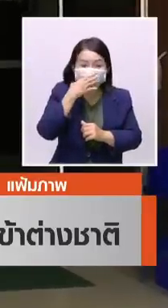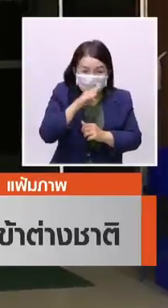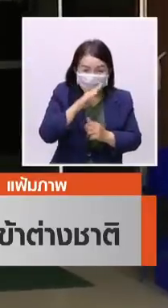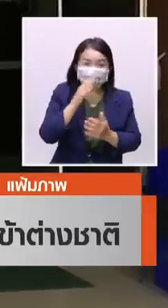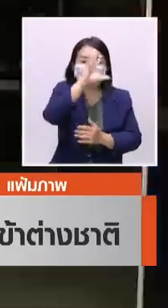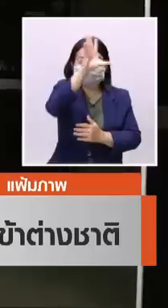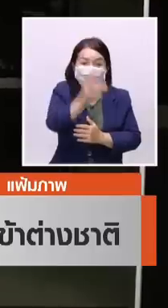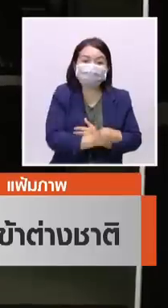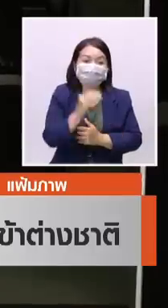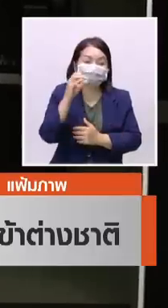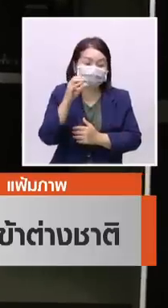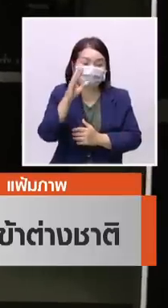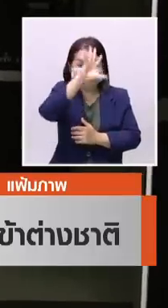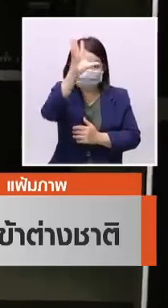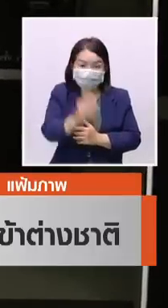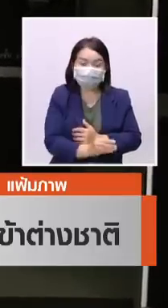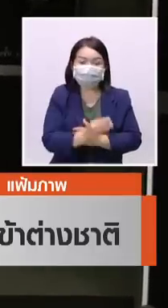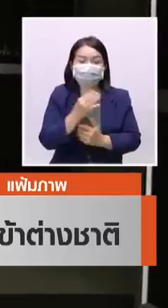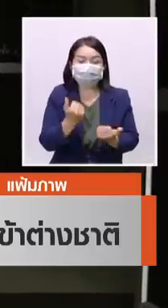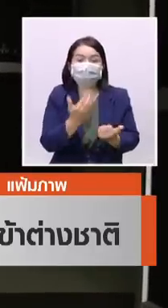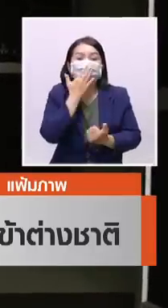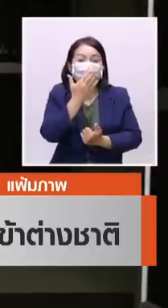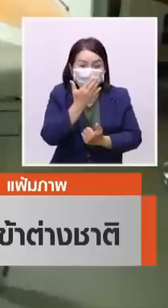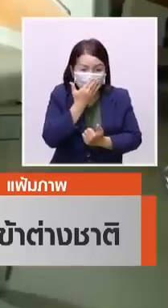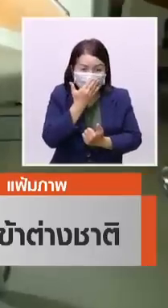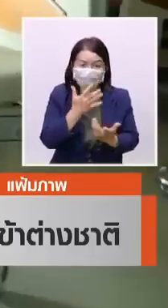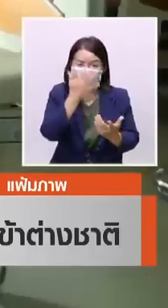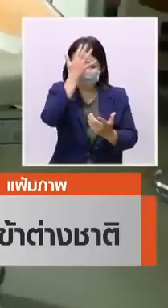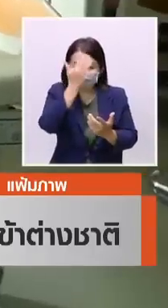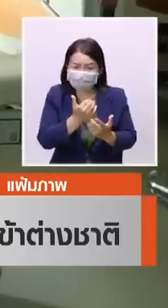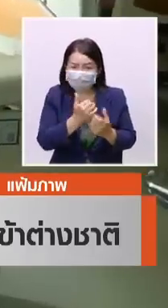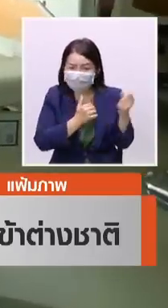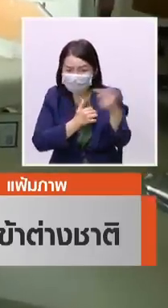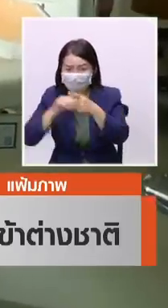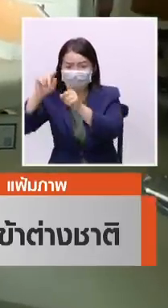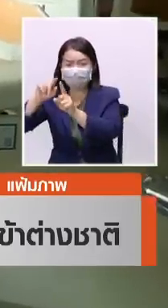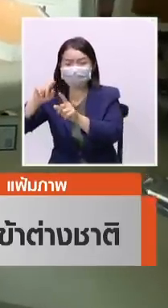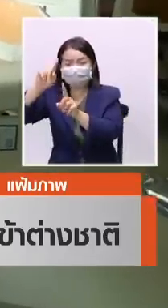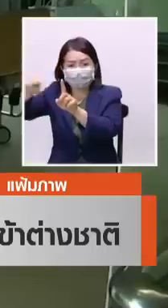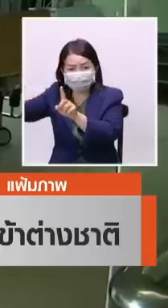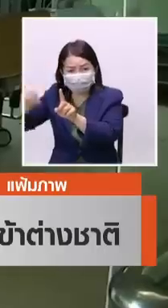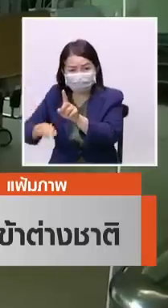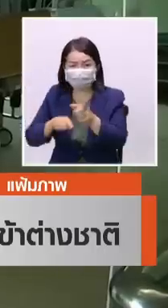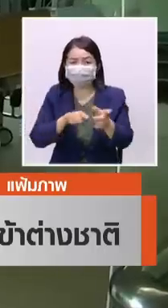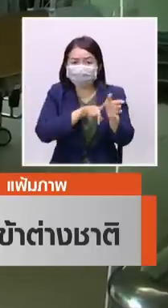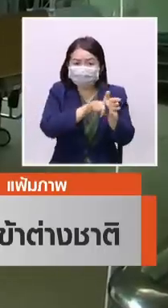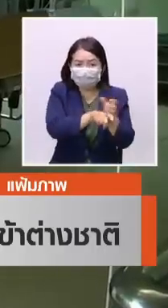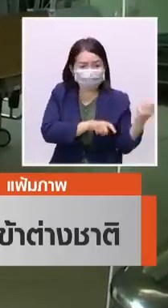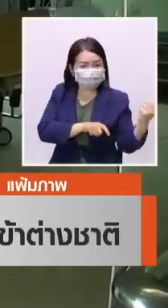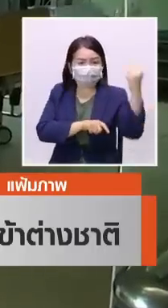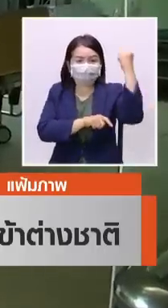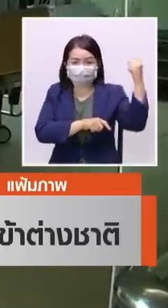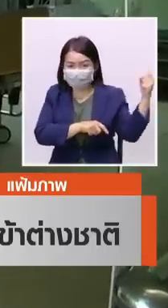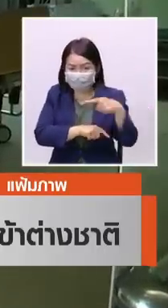เป็นกลุ่มที่ด้วยวัคซีนค่ะต้นตอของการเกิดสะพานเหล่านี้มาจากการปล่อยให้เกิดการแพร่ระบาดเป็นวงกว้างจากหลักพันคนเป็นหมื่น